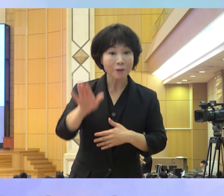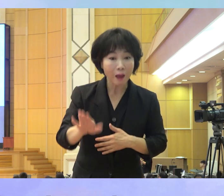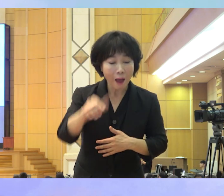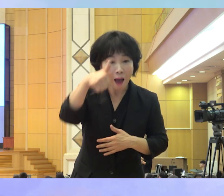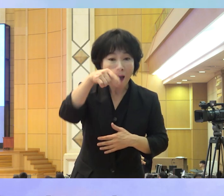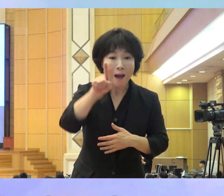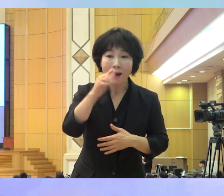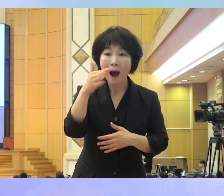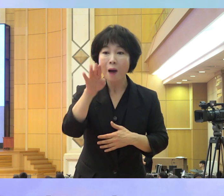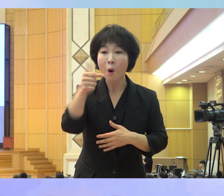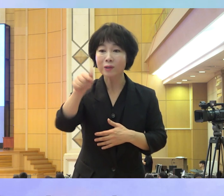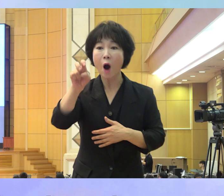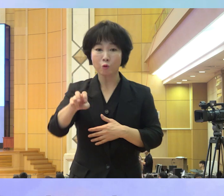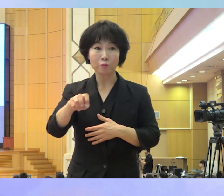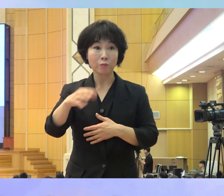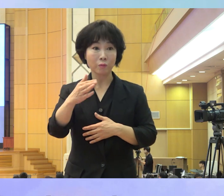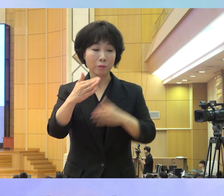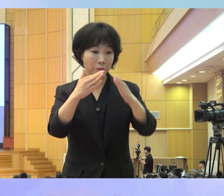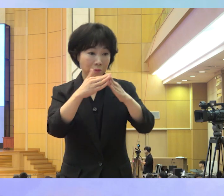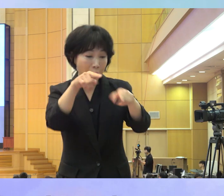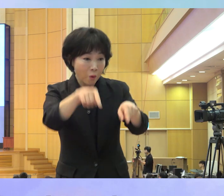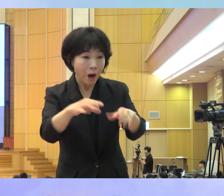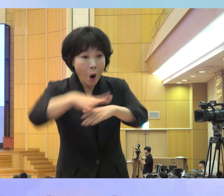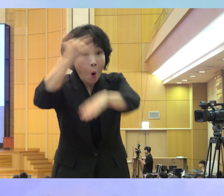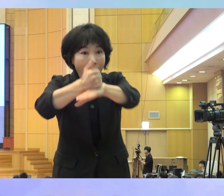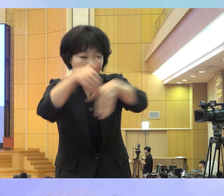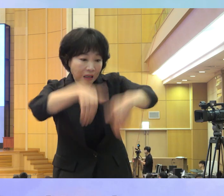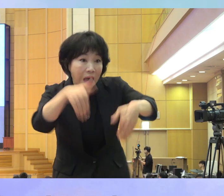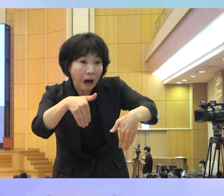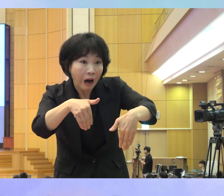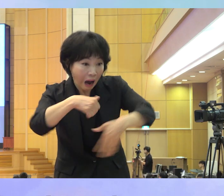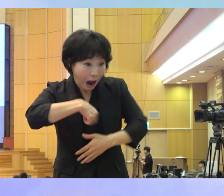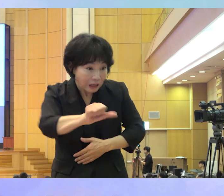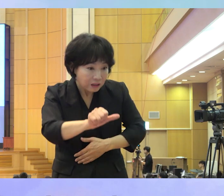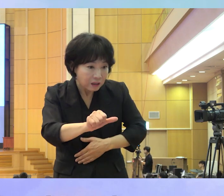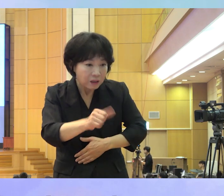가버나움이라고 하는 왕의 신하의 아들이 죽게 되었는데,